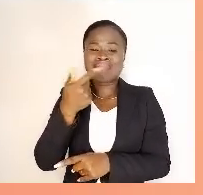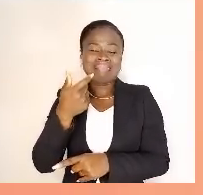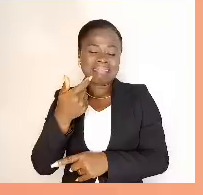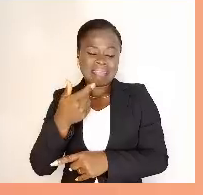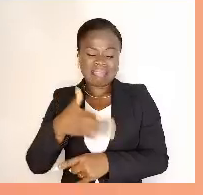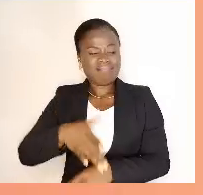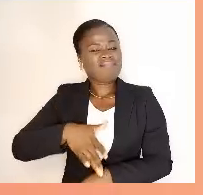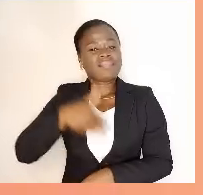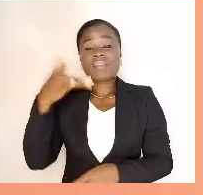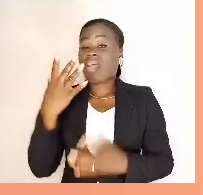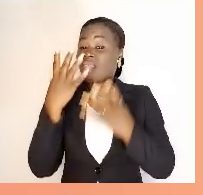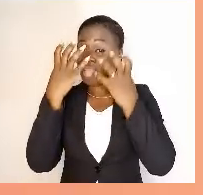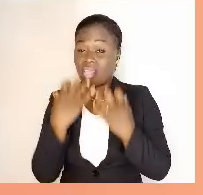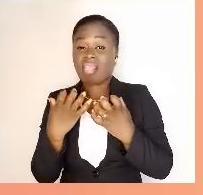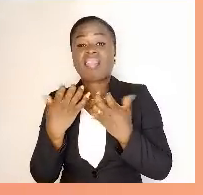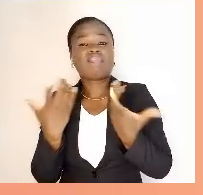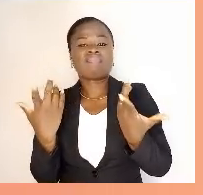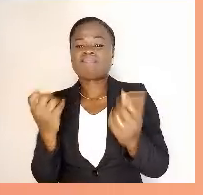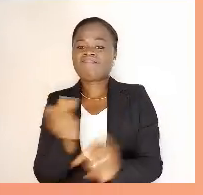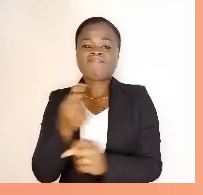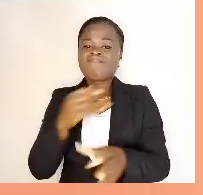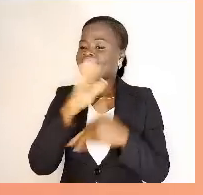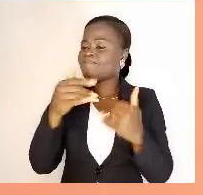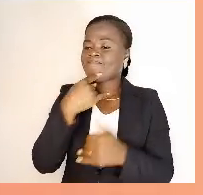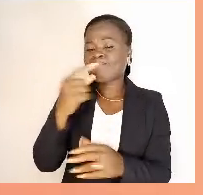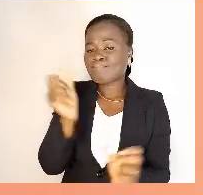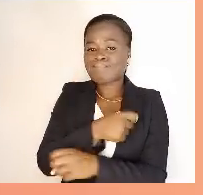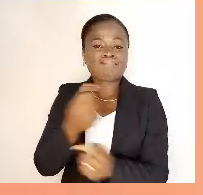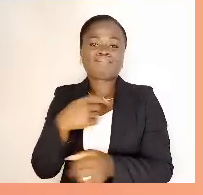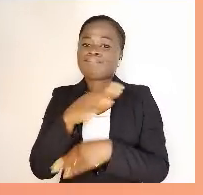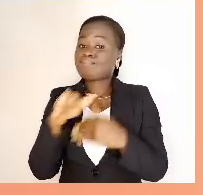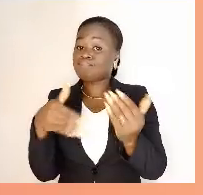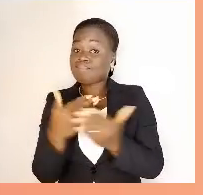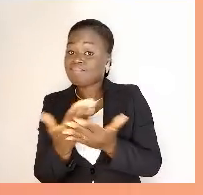exprimer le plein de tristesse qui nous envahit.